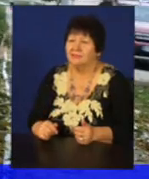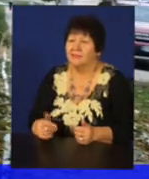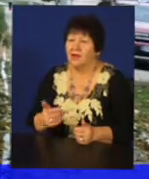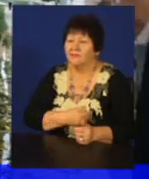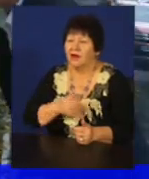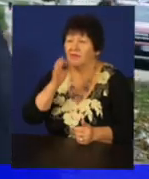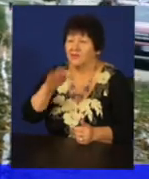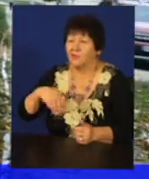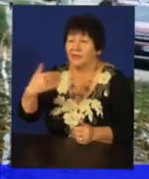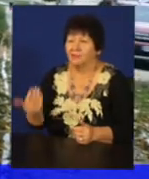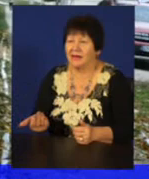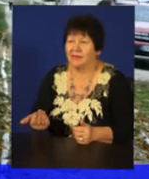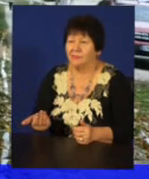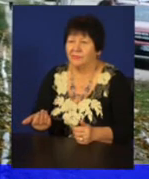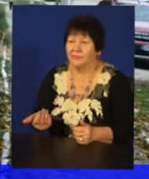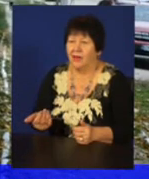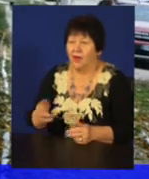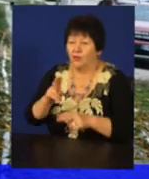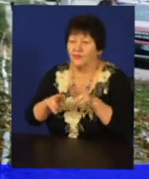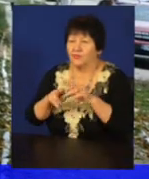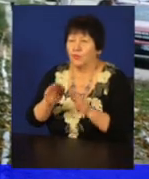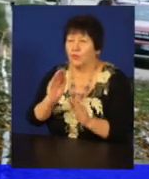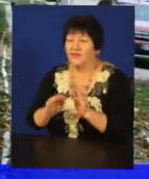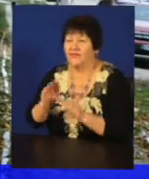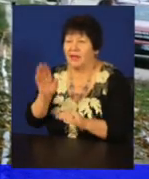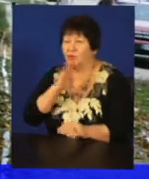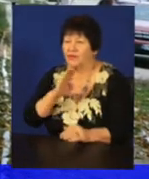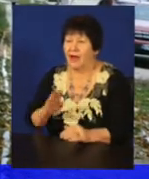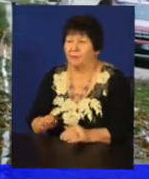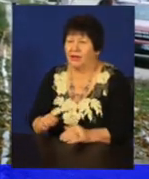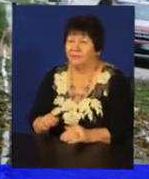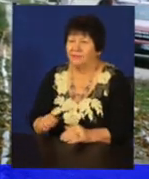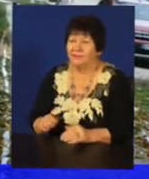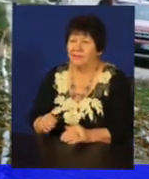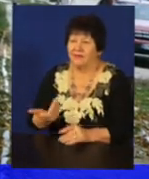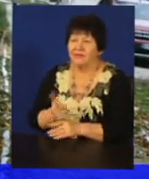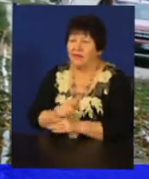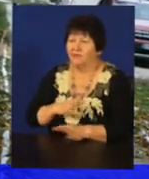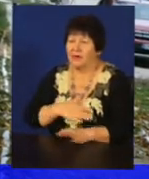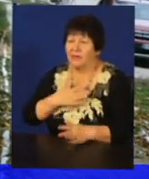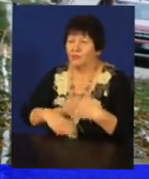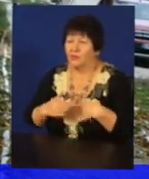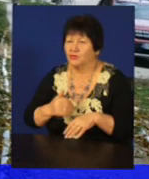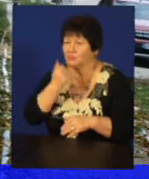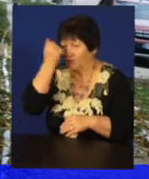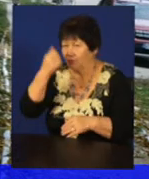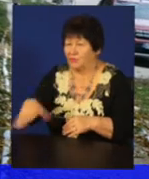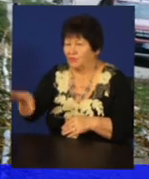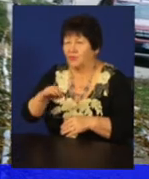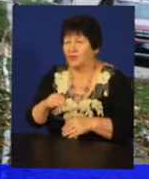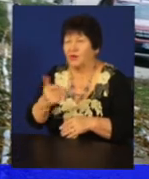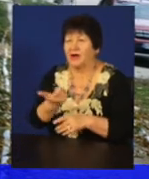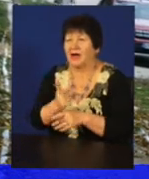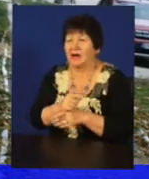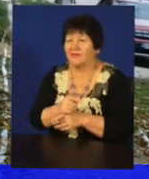Vreau să vă spun din partea construcției sistemului de apă potabile. Suntem foarte bucuroși și mulțumim tuturor celor